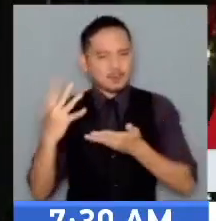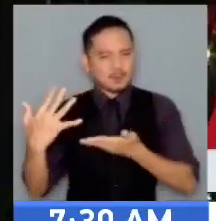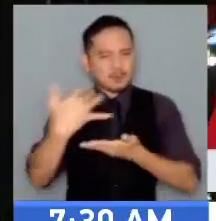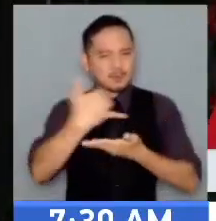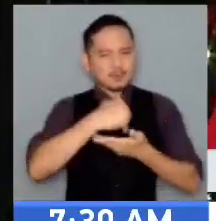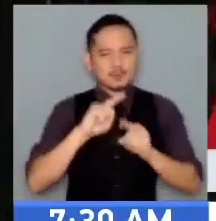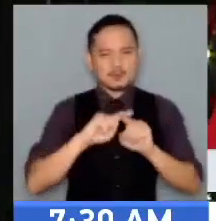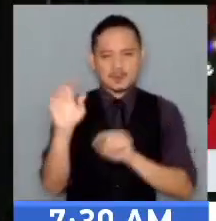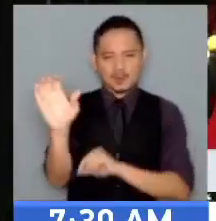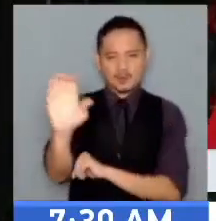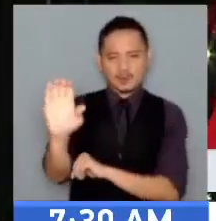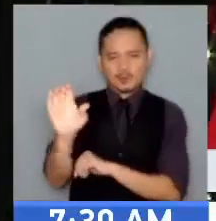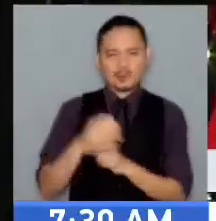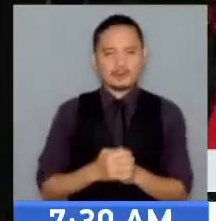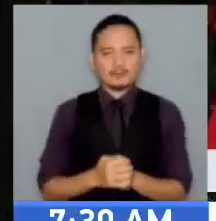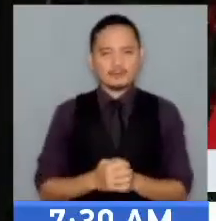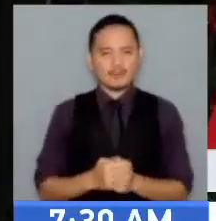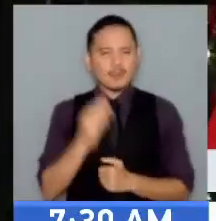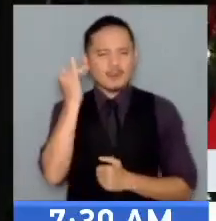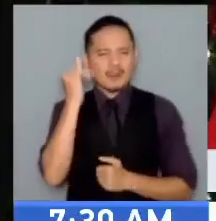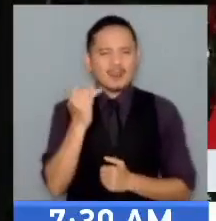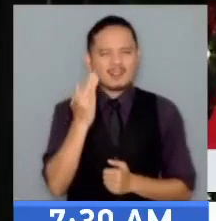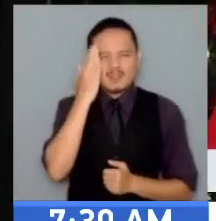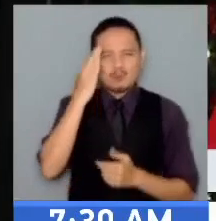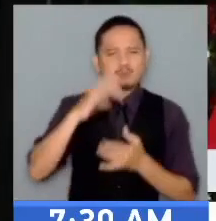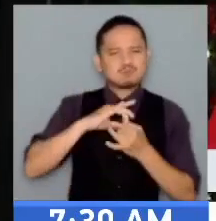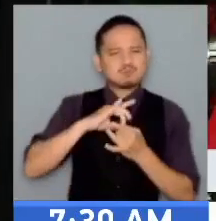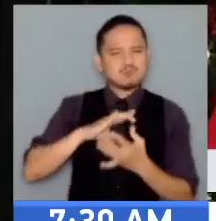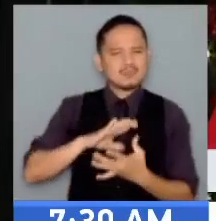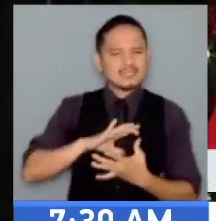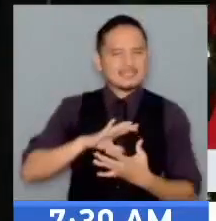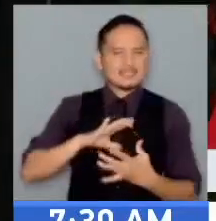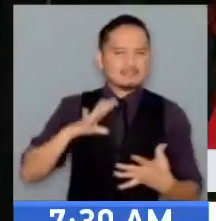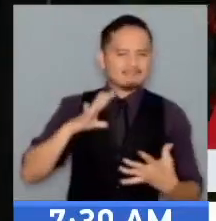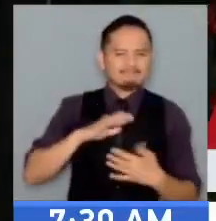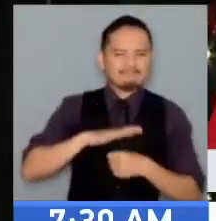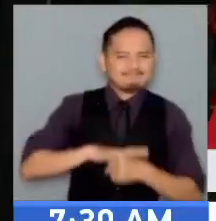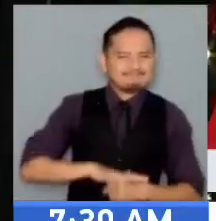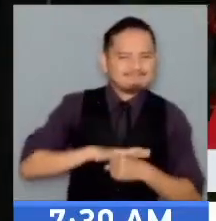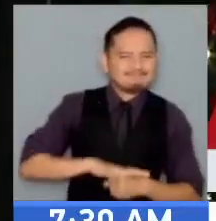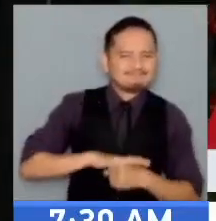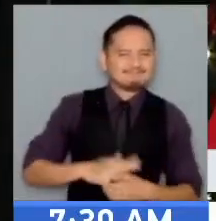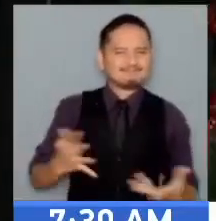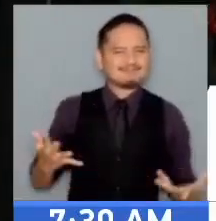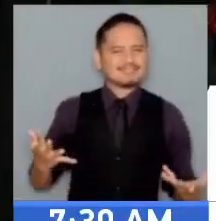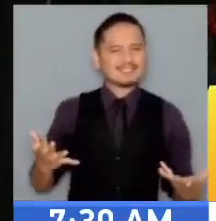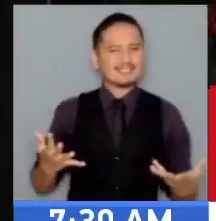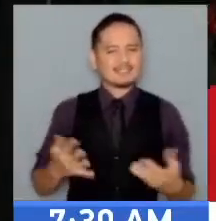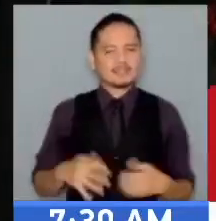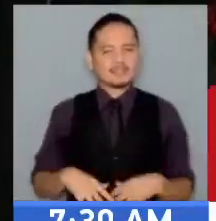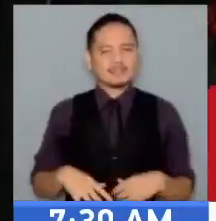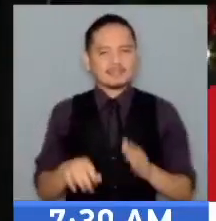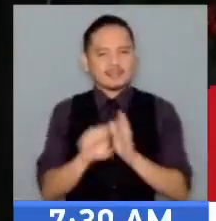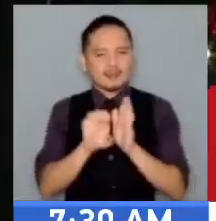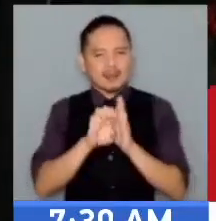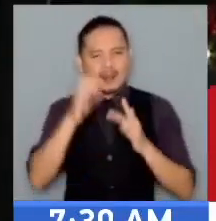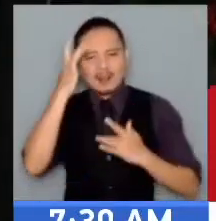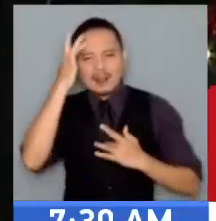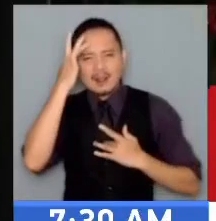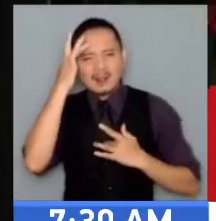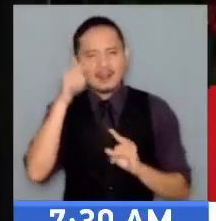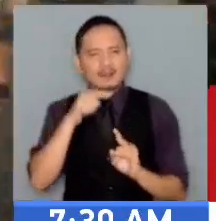tanggal stress din sa mga tao na nagkaroon ng sakit ng pandemic